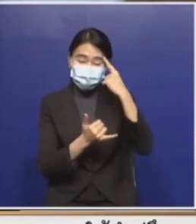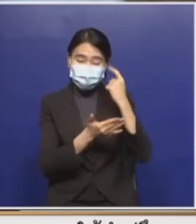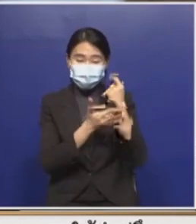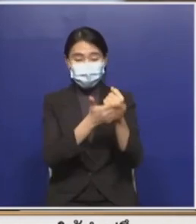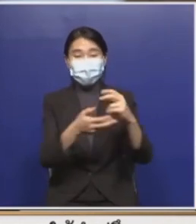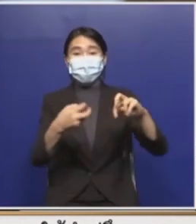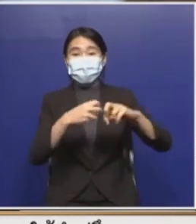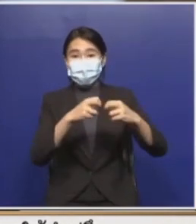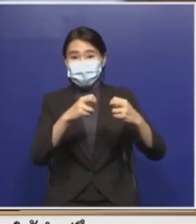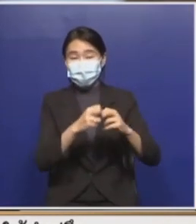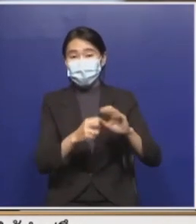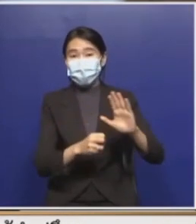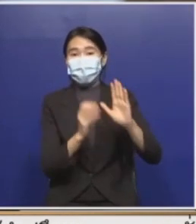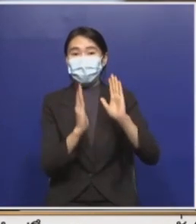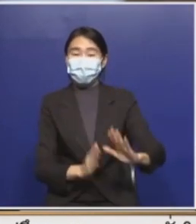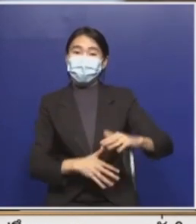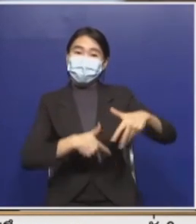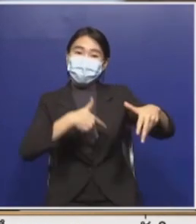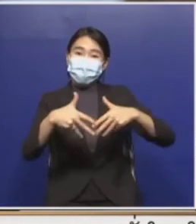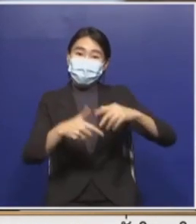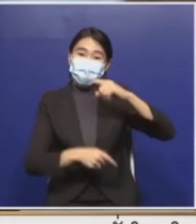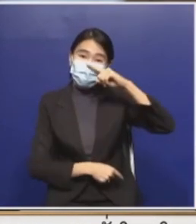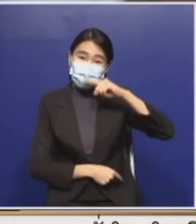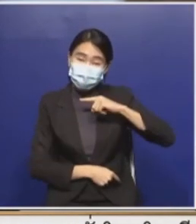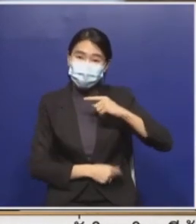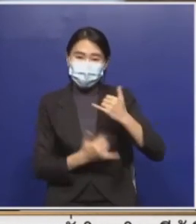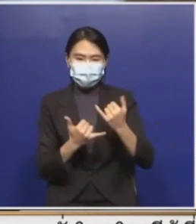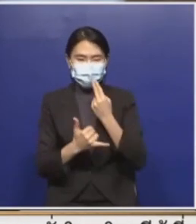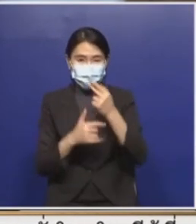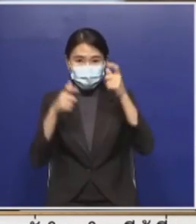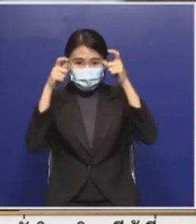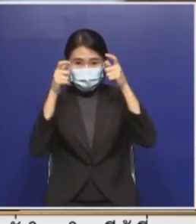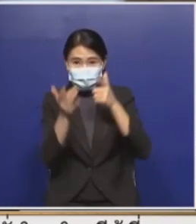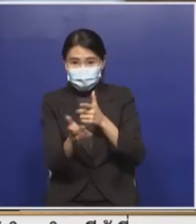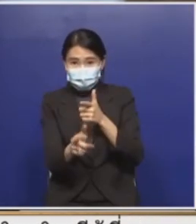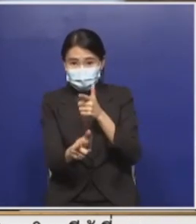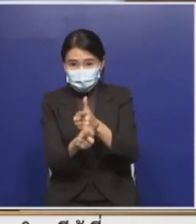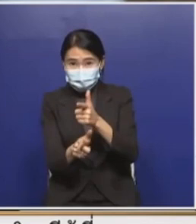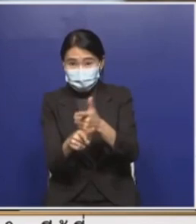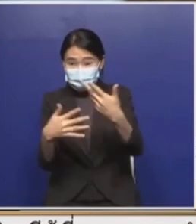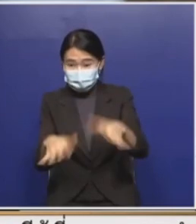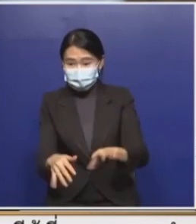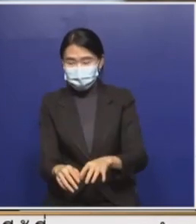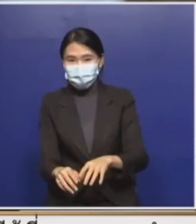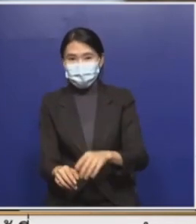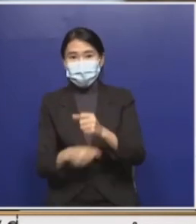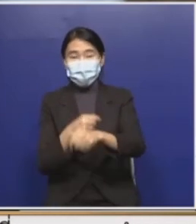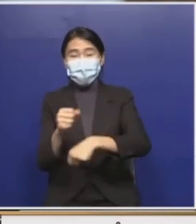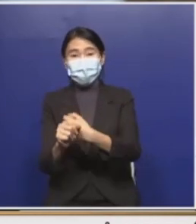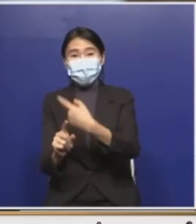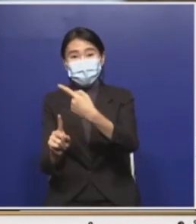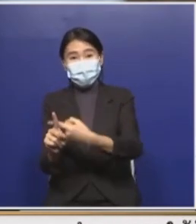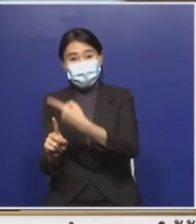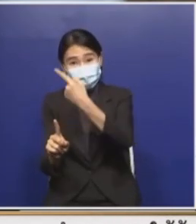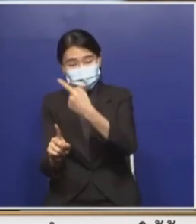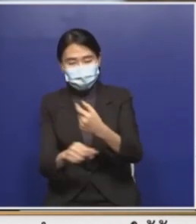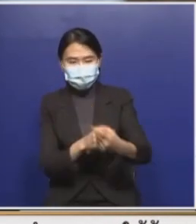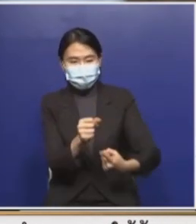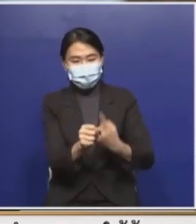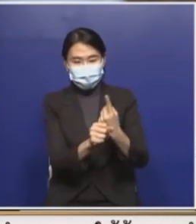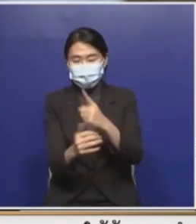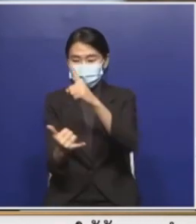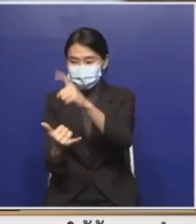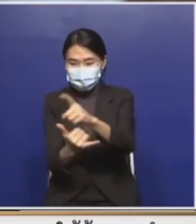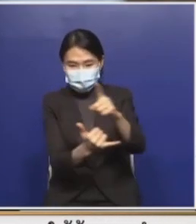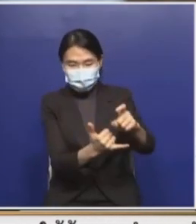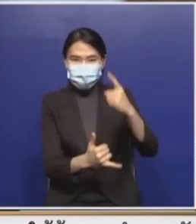ร้อนให้ประชาชนวัวที่เขาตายอายุ1 เดือน 1 ปีท่านก็ควรที่จะมีอัตราการ